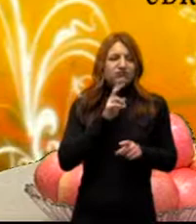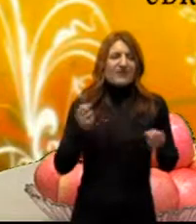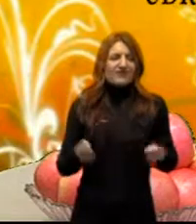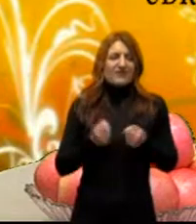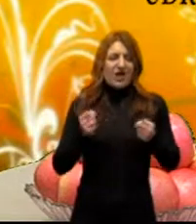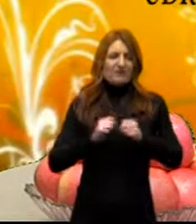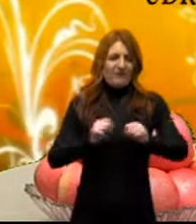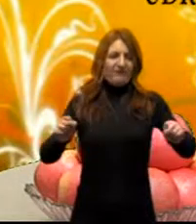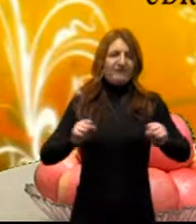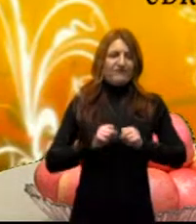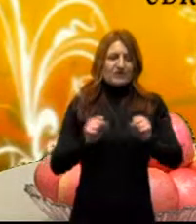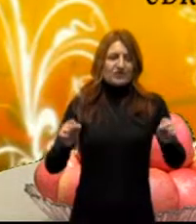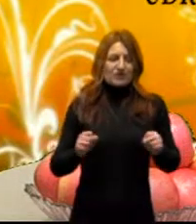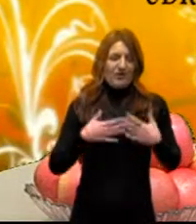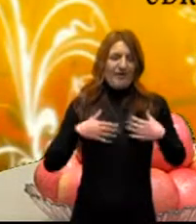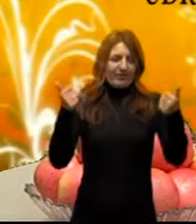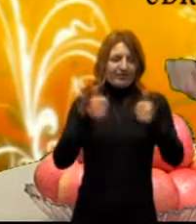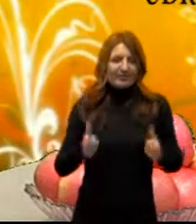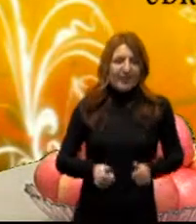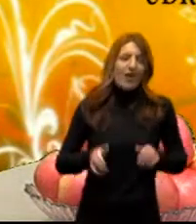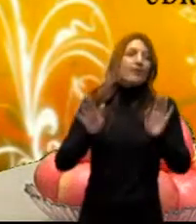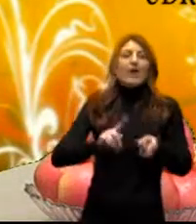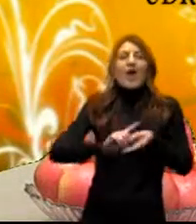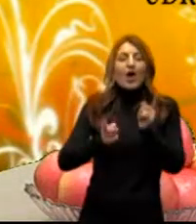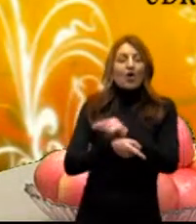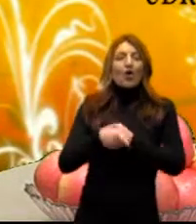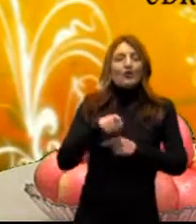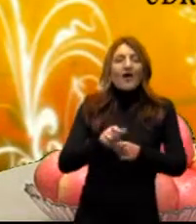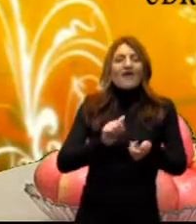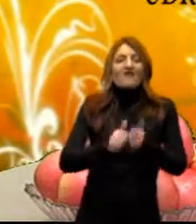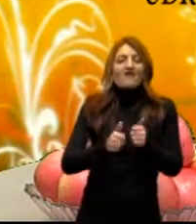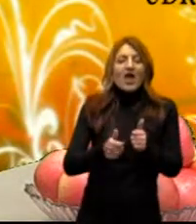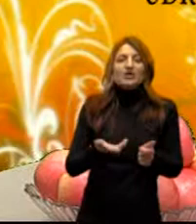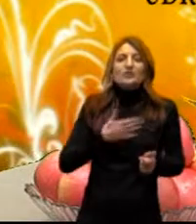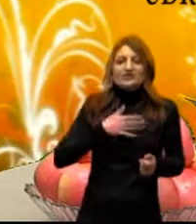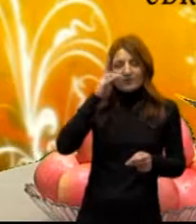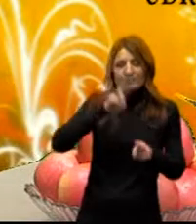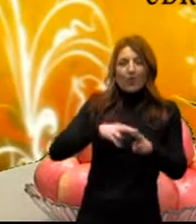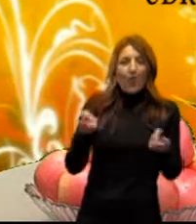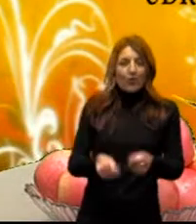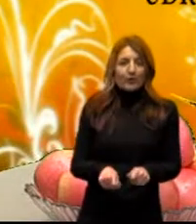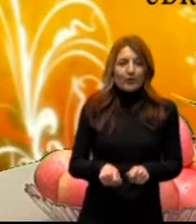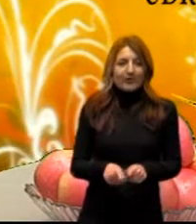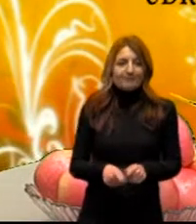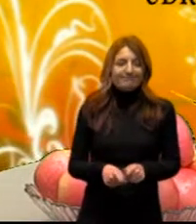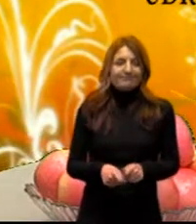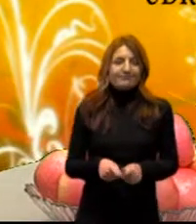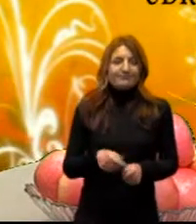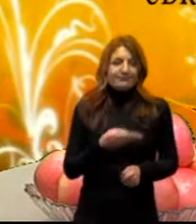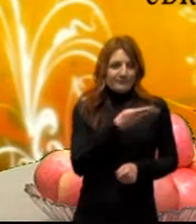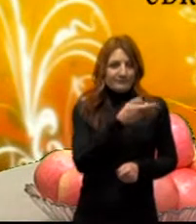ove fizičke ili tijela, nego vježbe svojih odluka nekih. Evo, recimo, vi ste